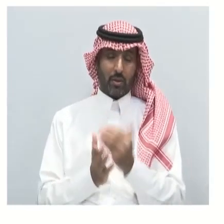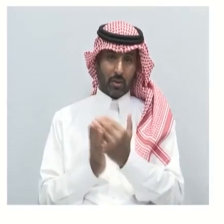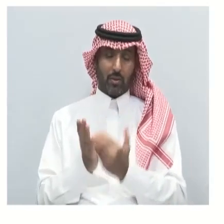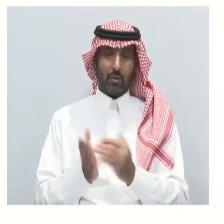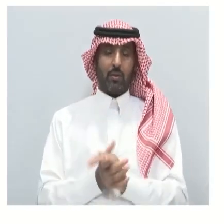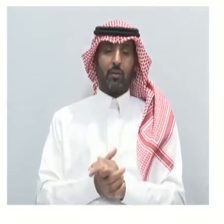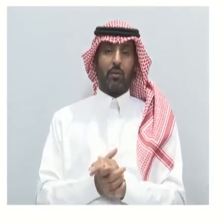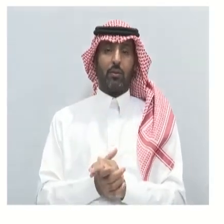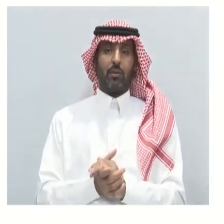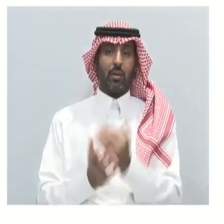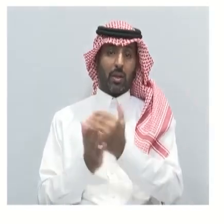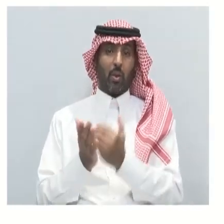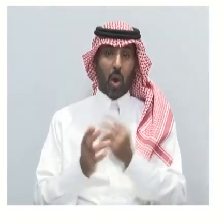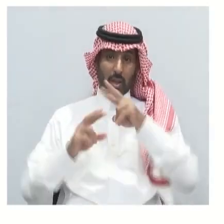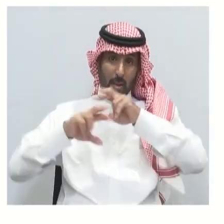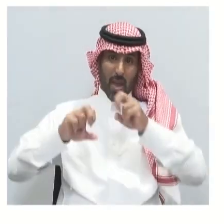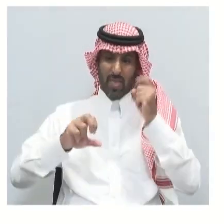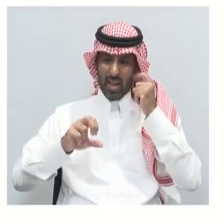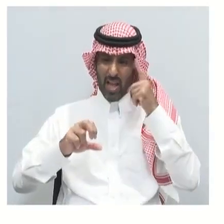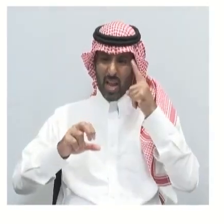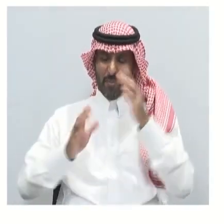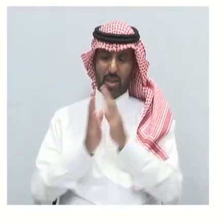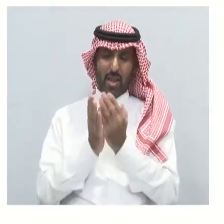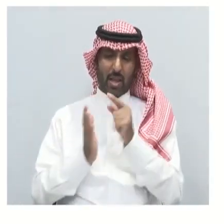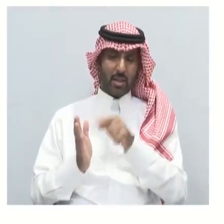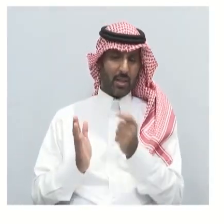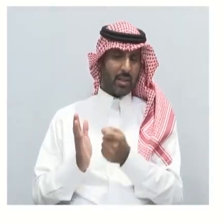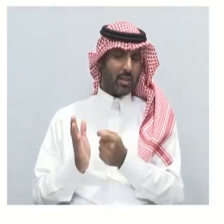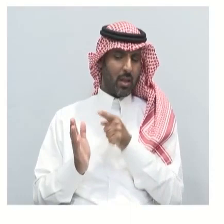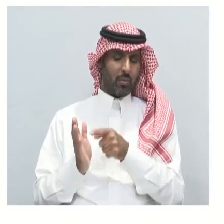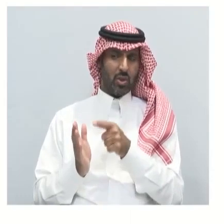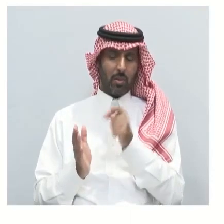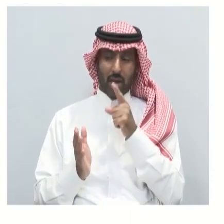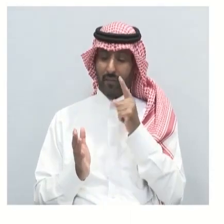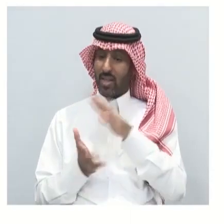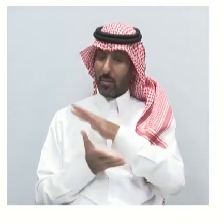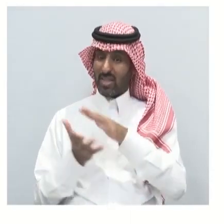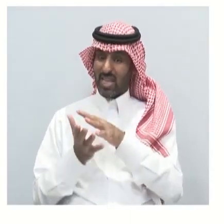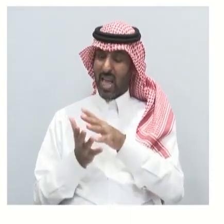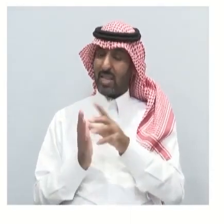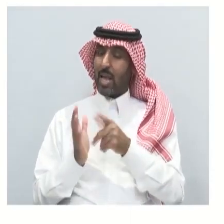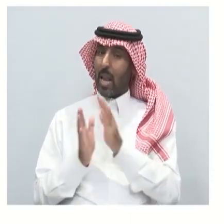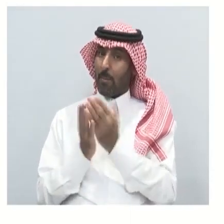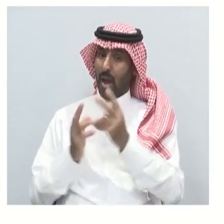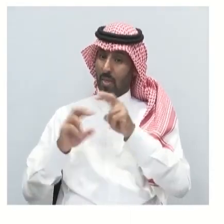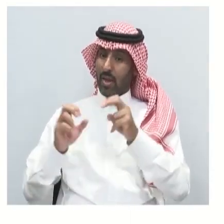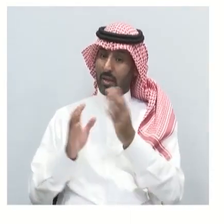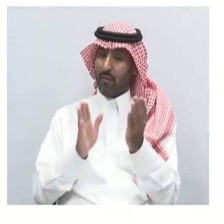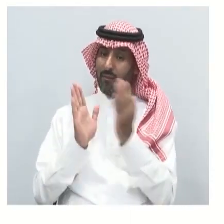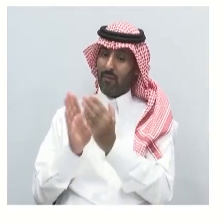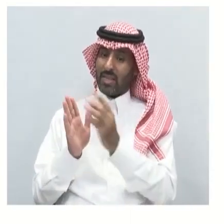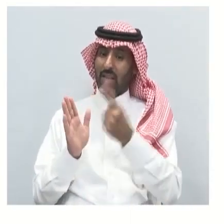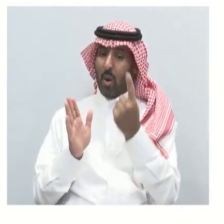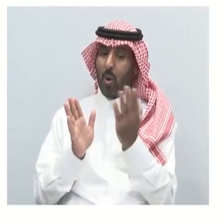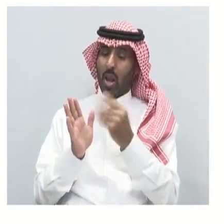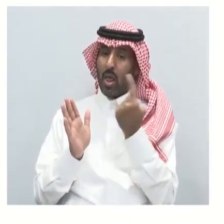هي خطوات البحث العلمي الاولى تحديد يعني يقوم بتحديد مشكله البحث اعداد الفصل الاول بعد